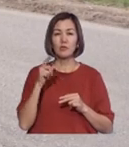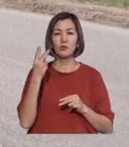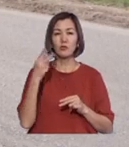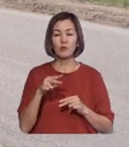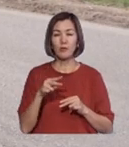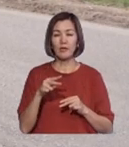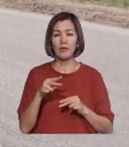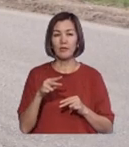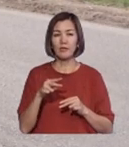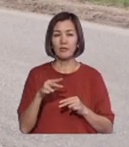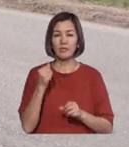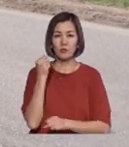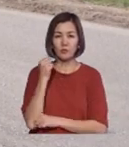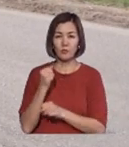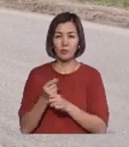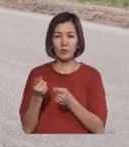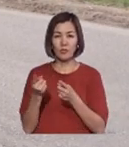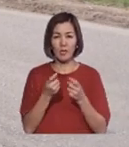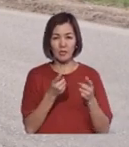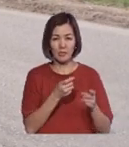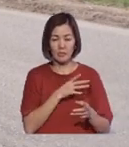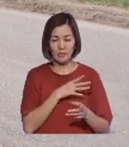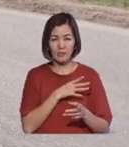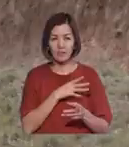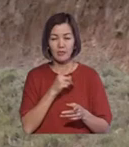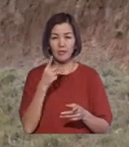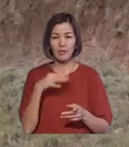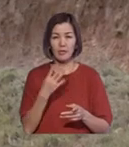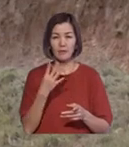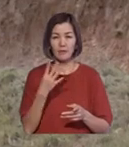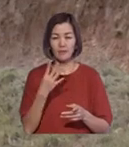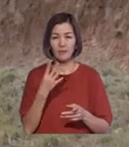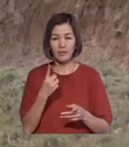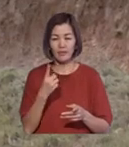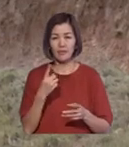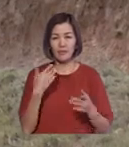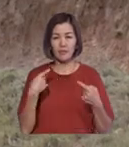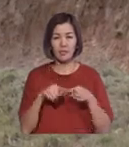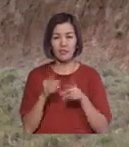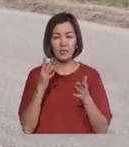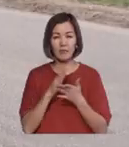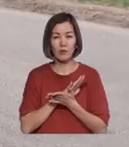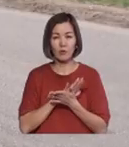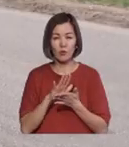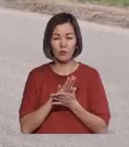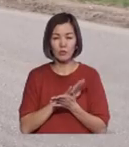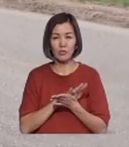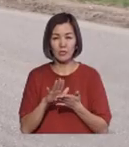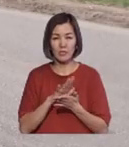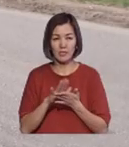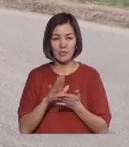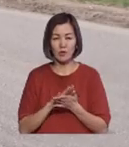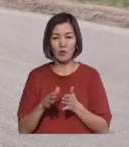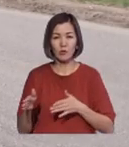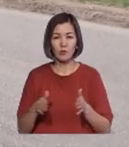120-дан аса жұмыскер тартылған, сонымен қоса 45 бірлік техника жұмылдырылған. Қоқыстарды тазалаудан бөлек мына